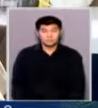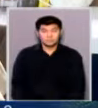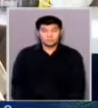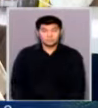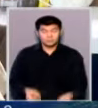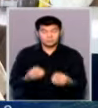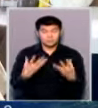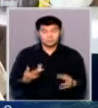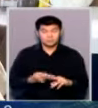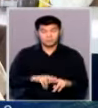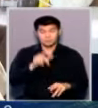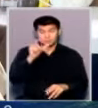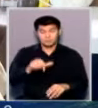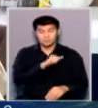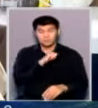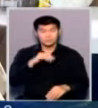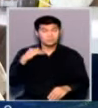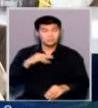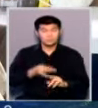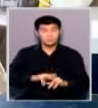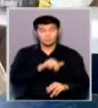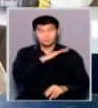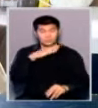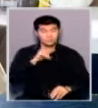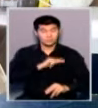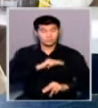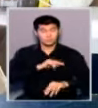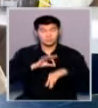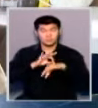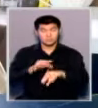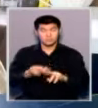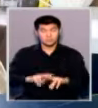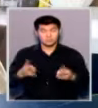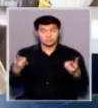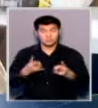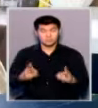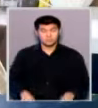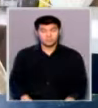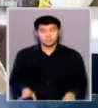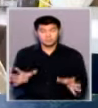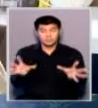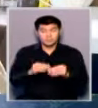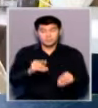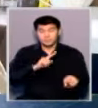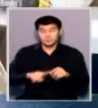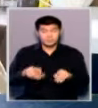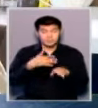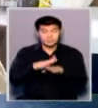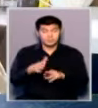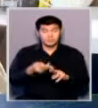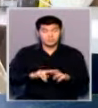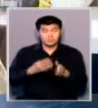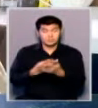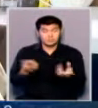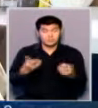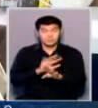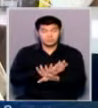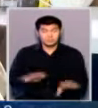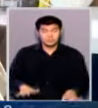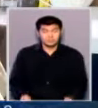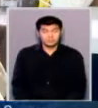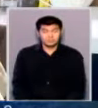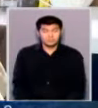Просто ол үшін жаңағы көп еңбектену керек. Бір жағынан ойлаймын, бірден бас жүлде алуда мүмкін қажетті емес шығар